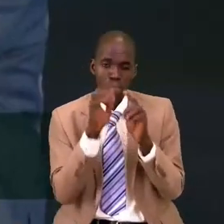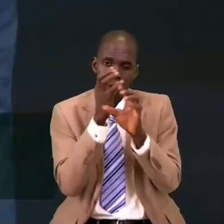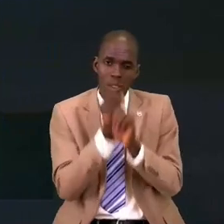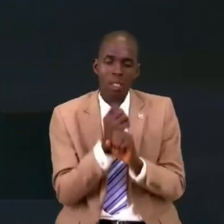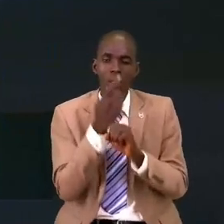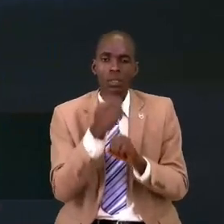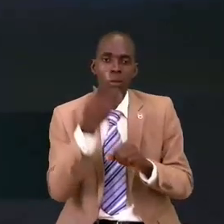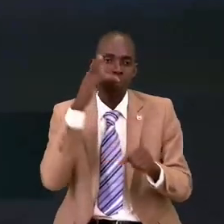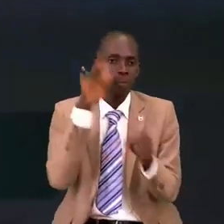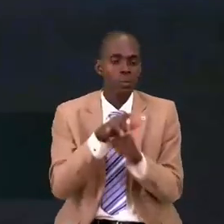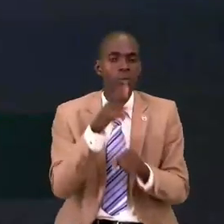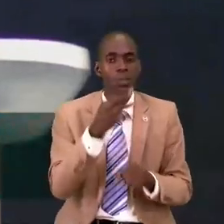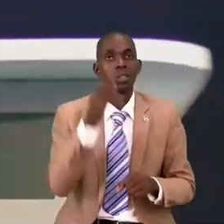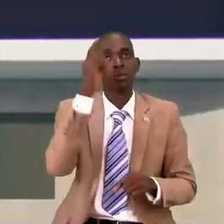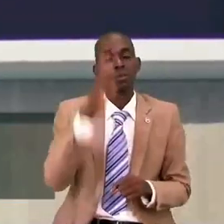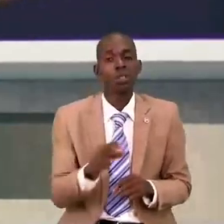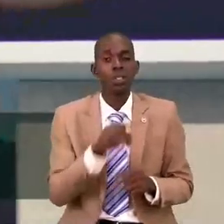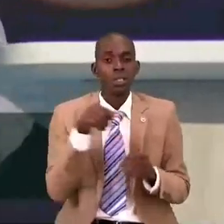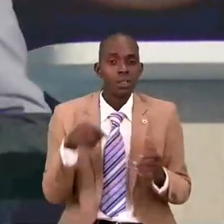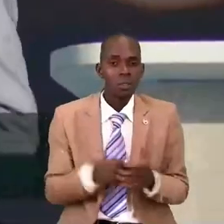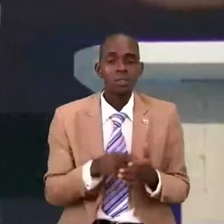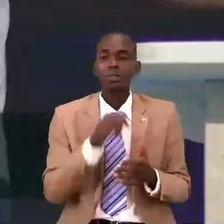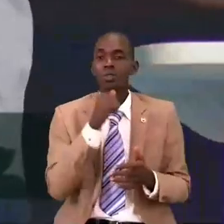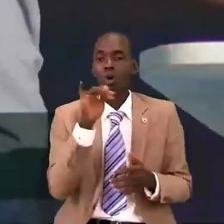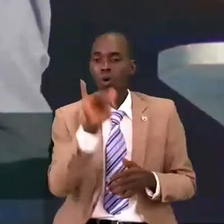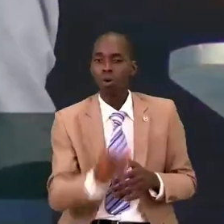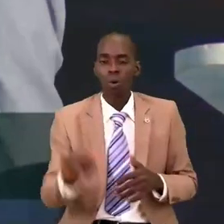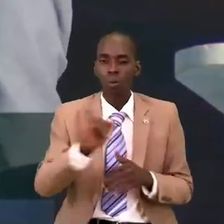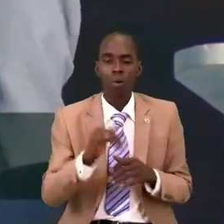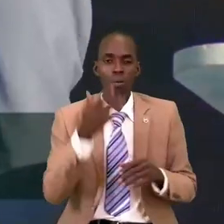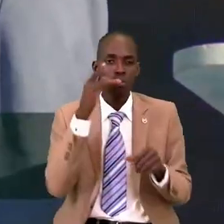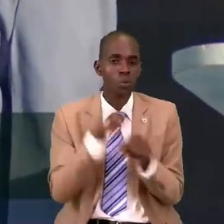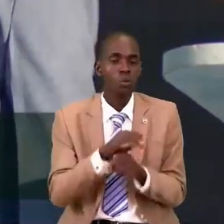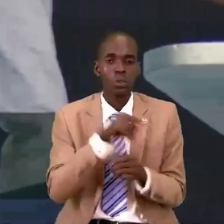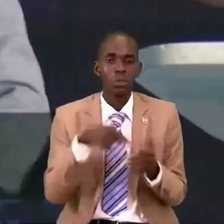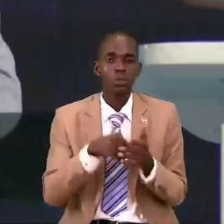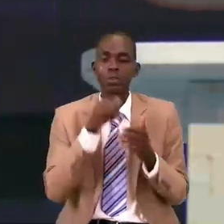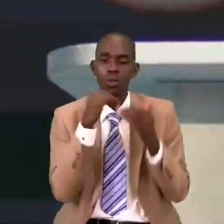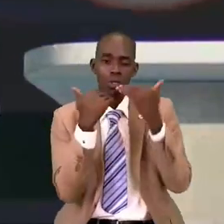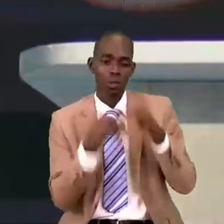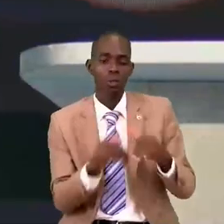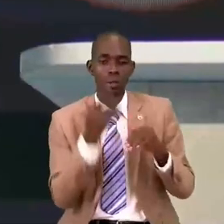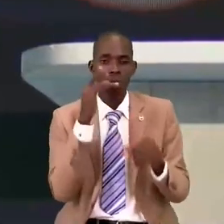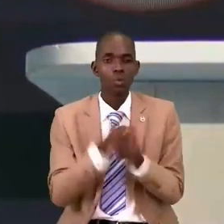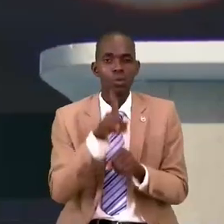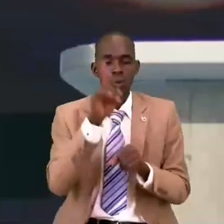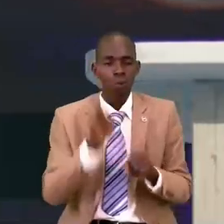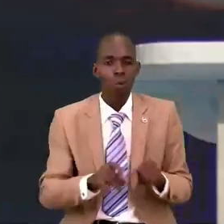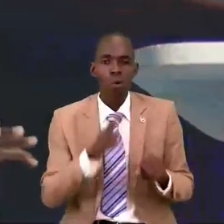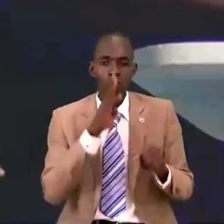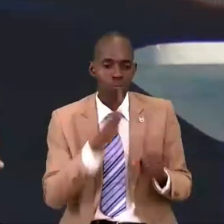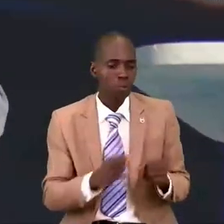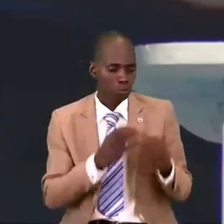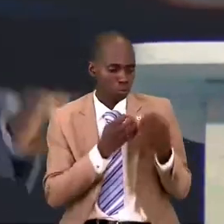ces promesses illimitées, tu dois être assez courageux dans la prière. Si tu es courageux dans la prière, tu seras courageux en